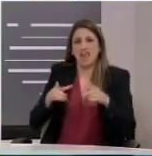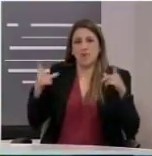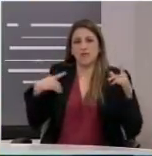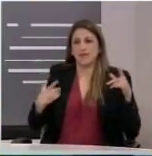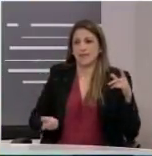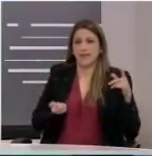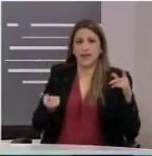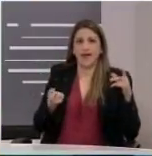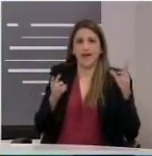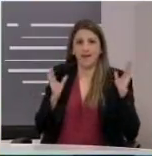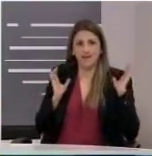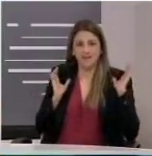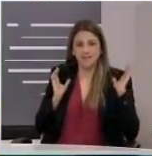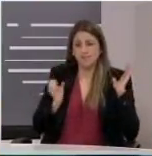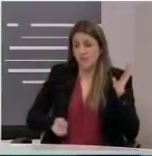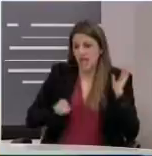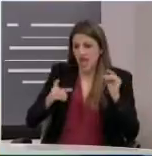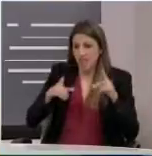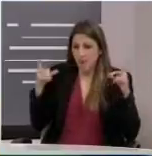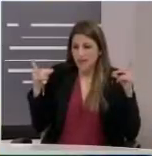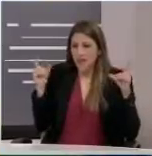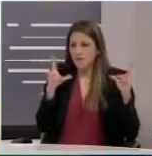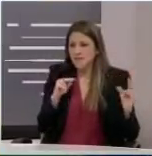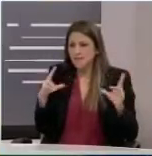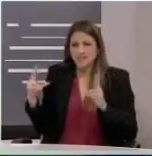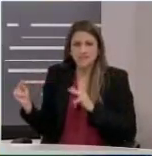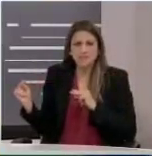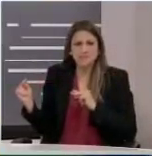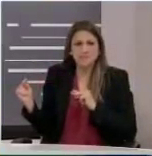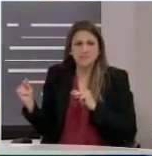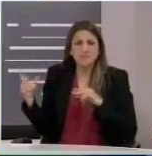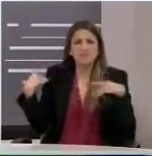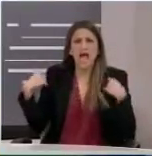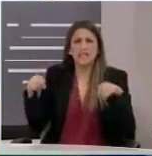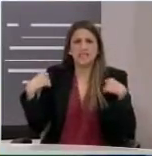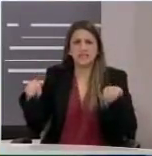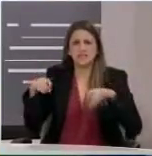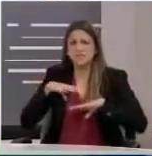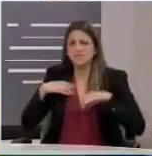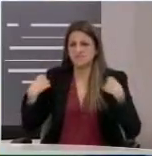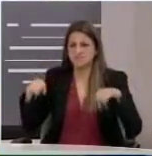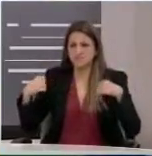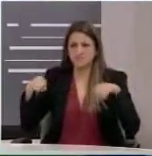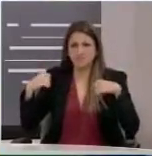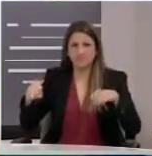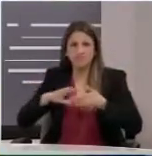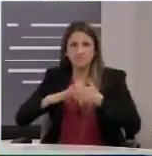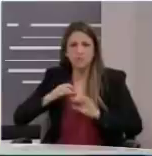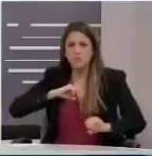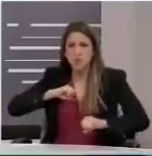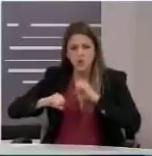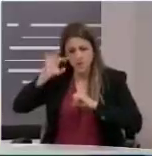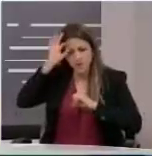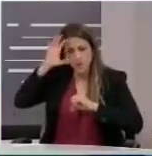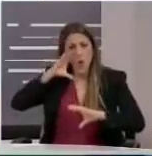αντιπολίτευσης, την άσκηση της αξιωματικής αντιπολίτευσης σε μία φθηνή